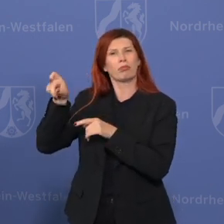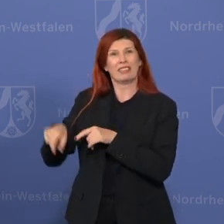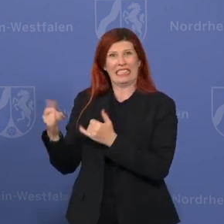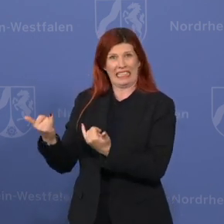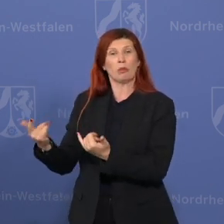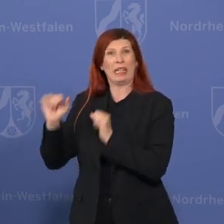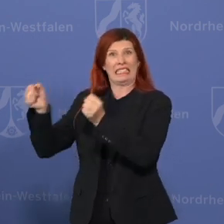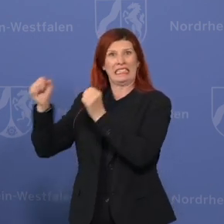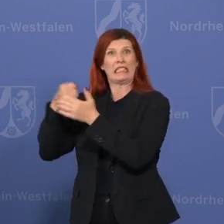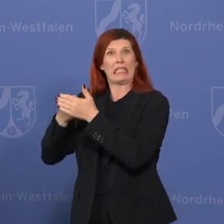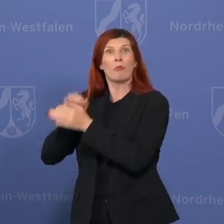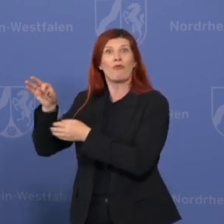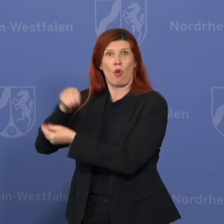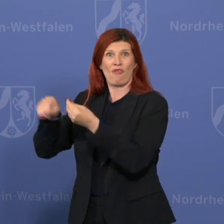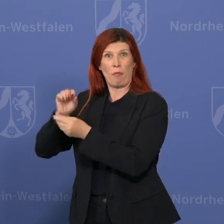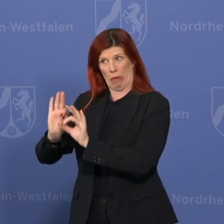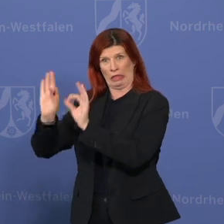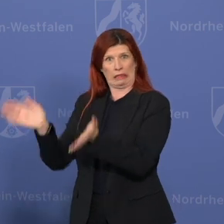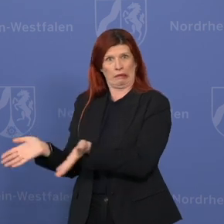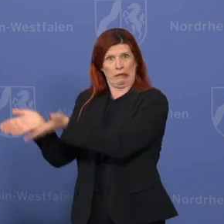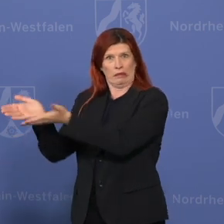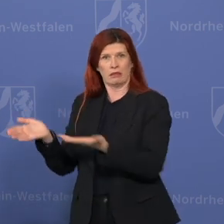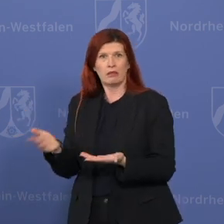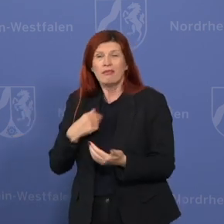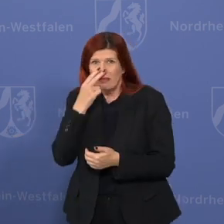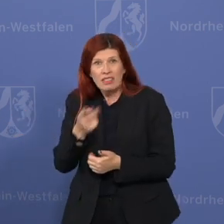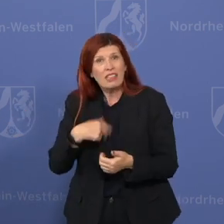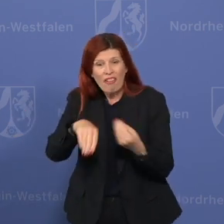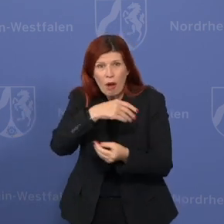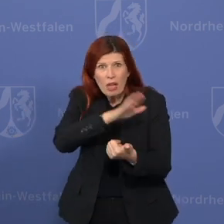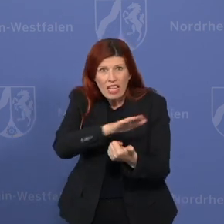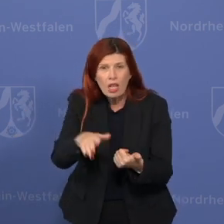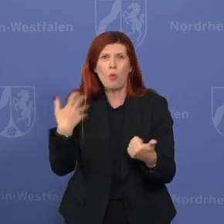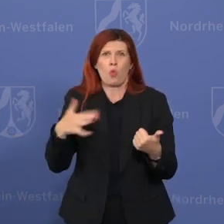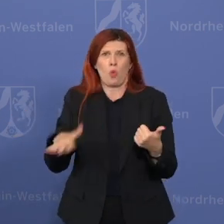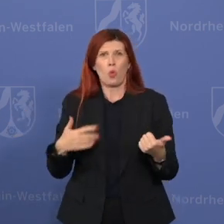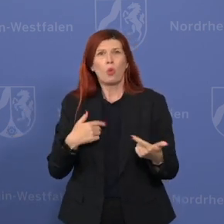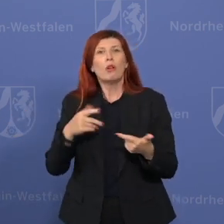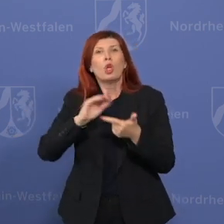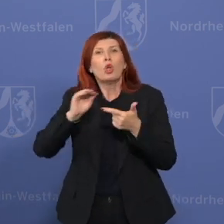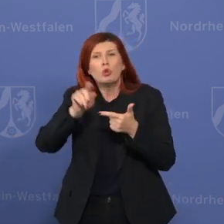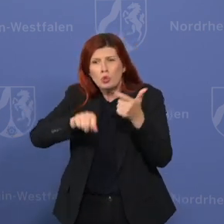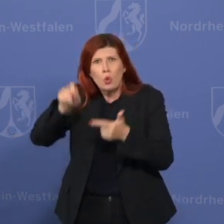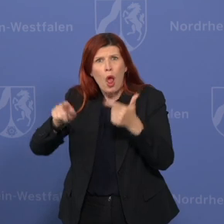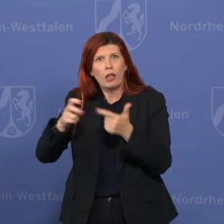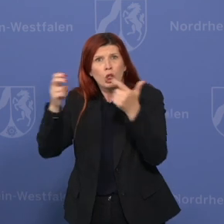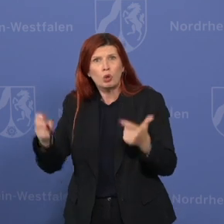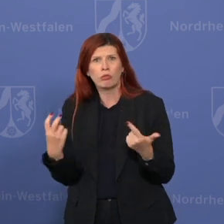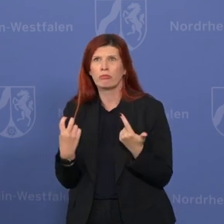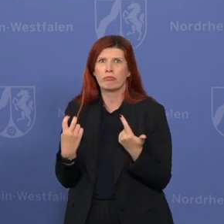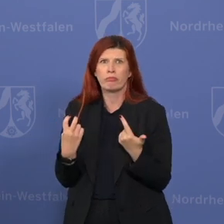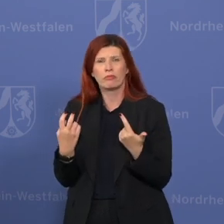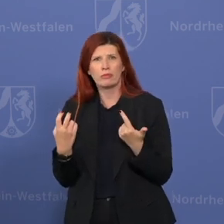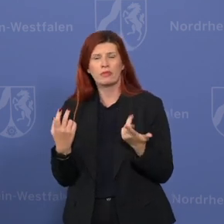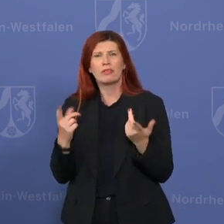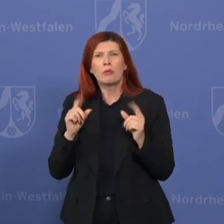verbessert. Es geht um den schrittweise Aufnahme des Schulbetriebs. Es geht darum, dass Menschen ihre eigenen